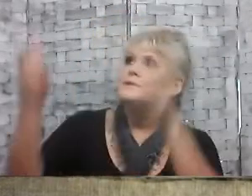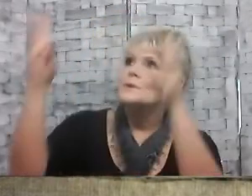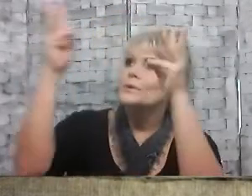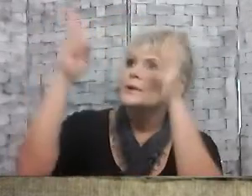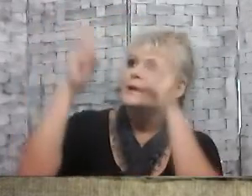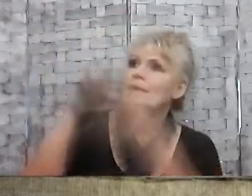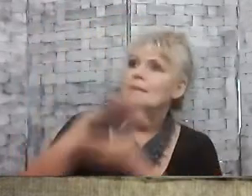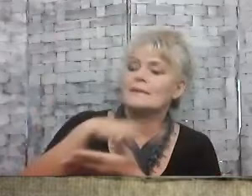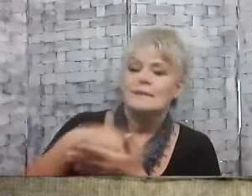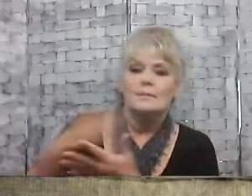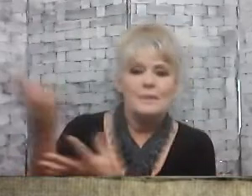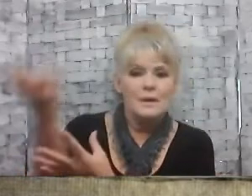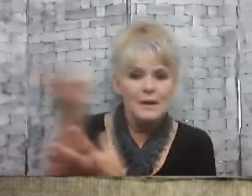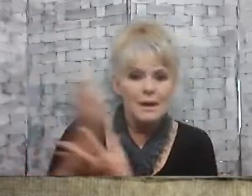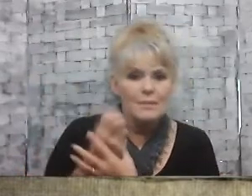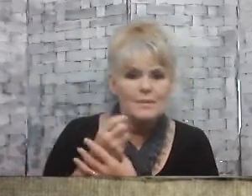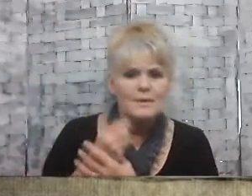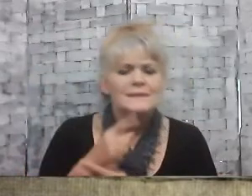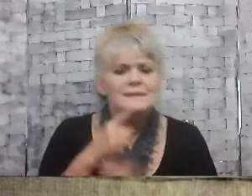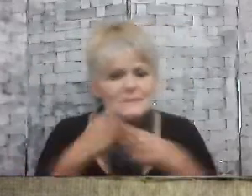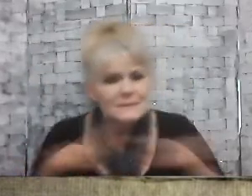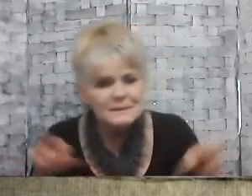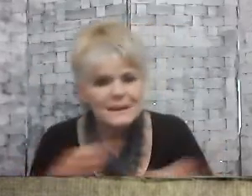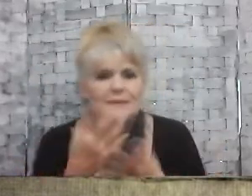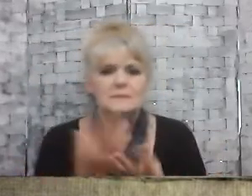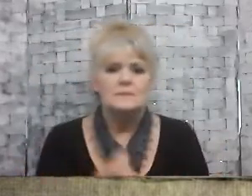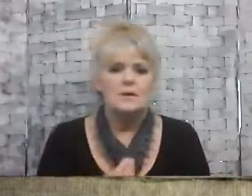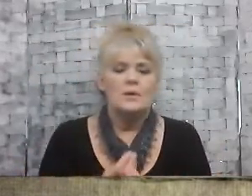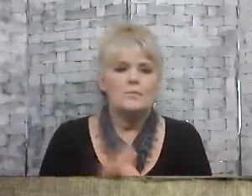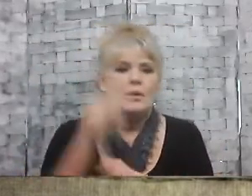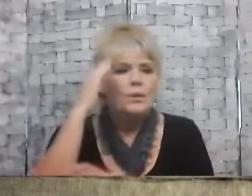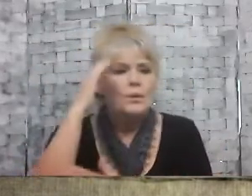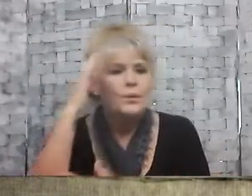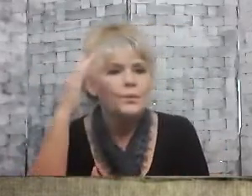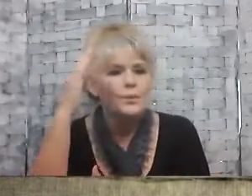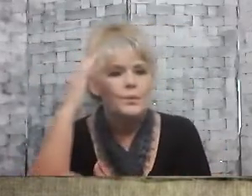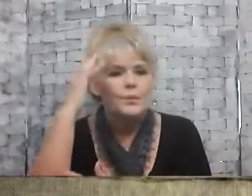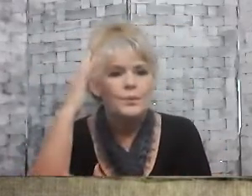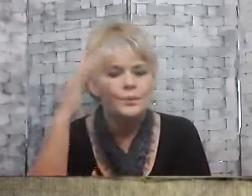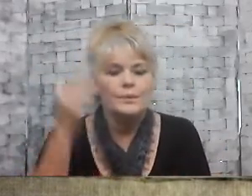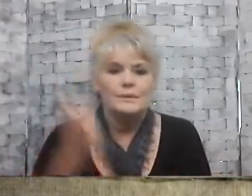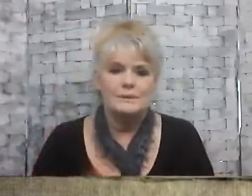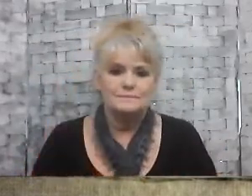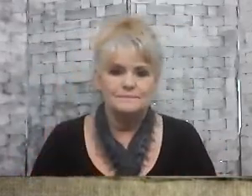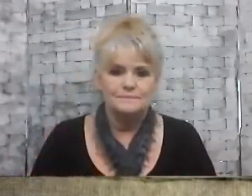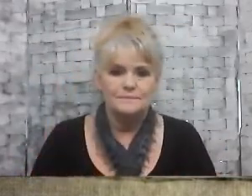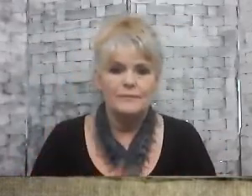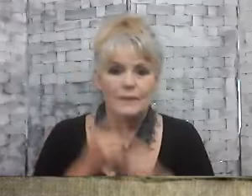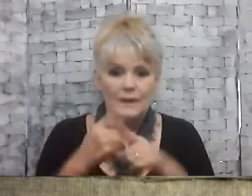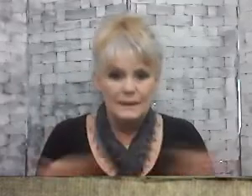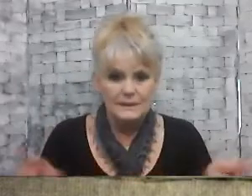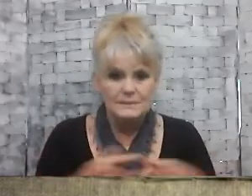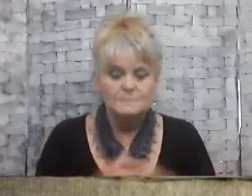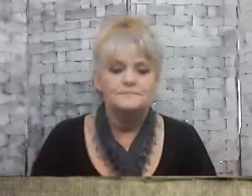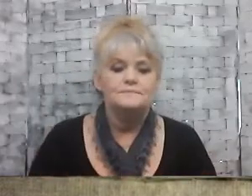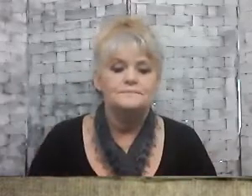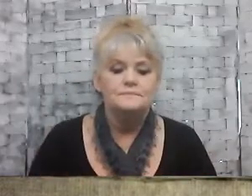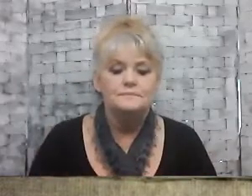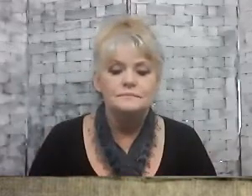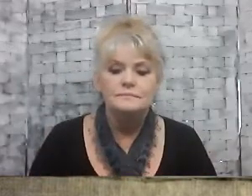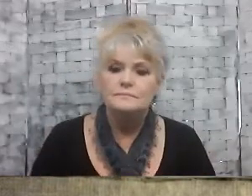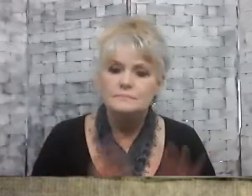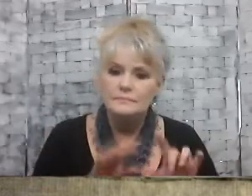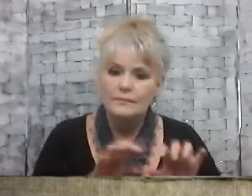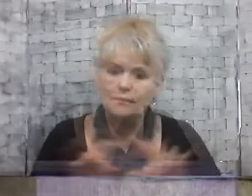Kingdom Come. Sing het saam, neer dit saam, oordink dit saam, neem deel aan Father Let Your Kingdom Come.